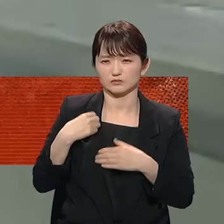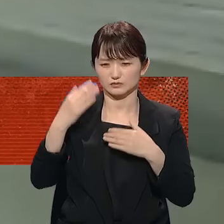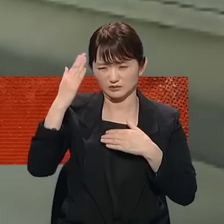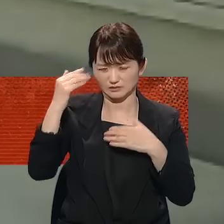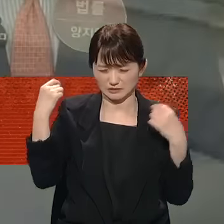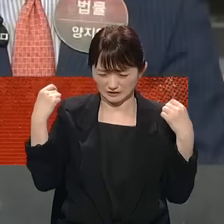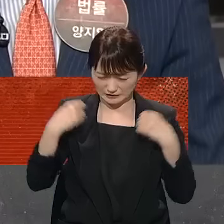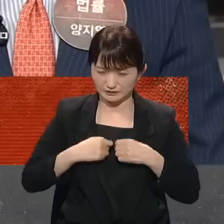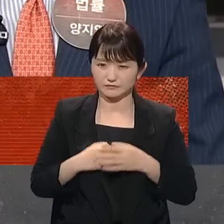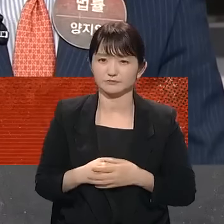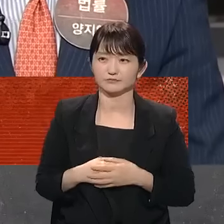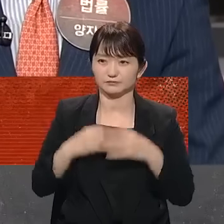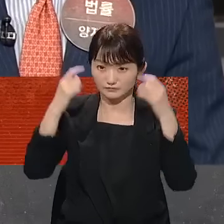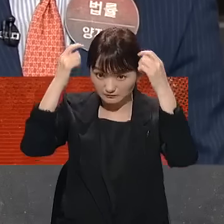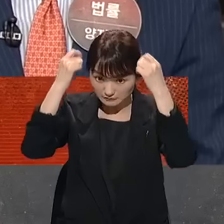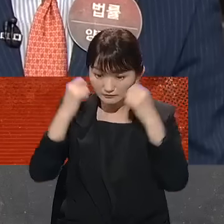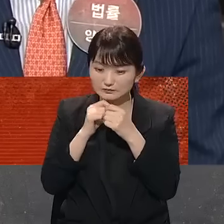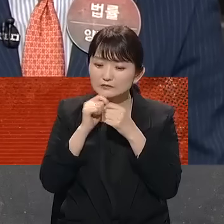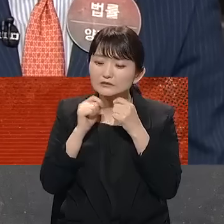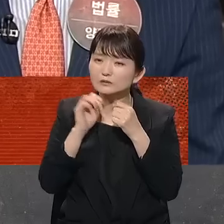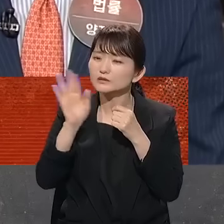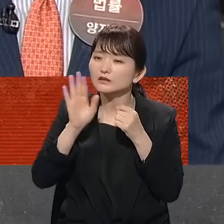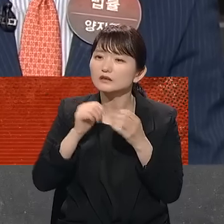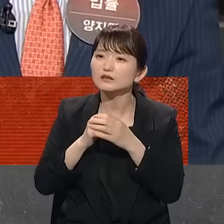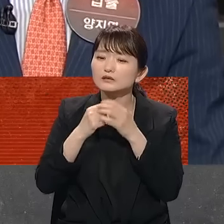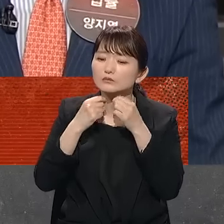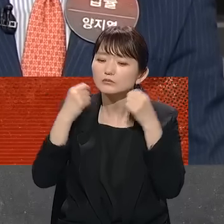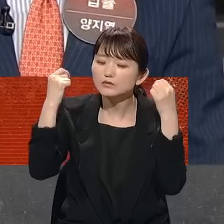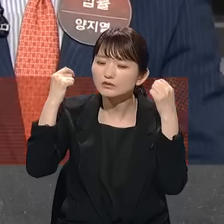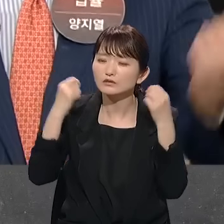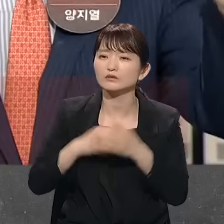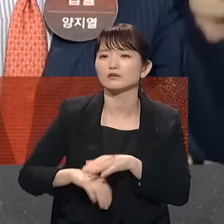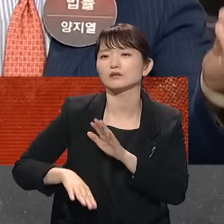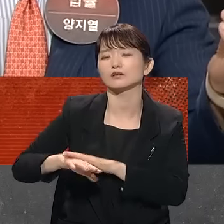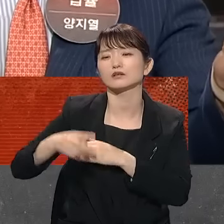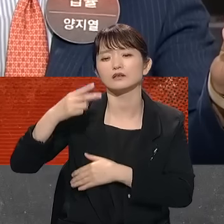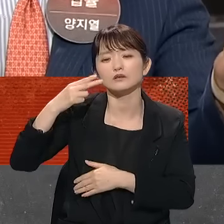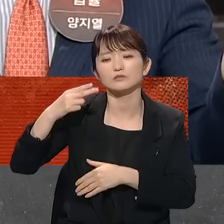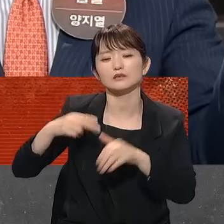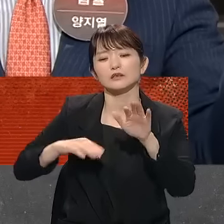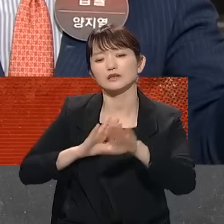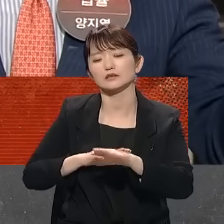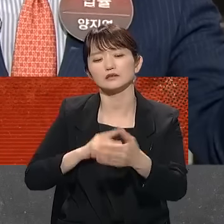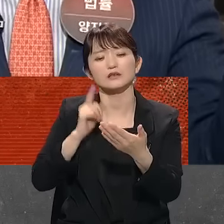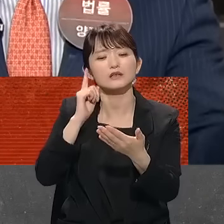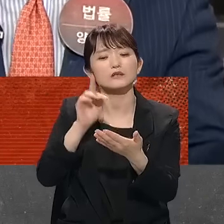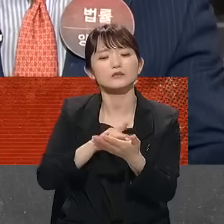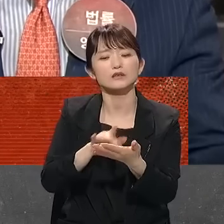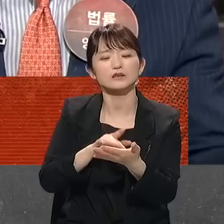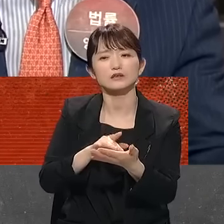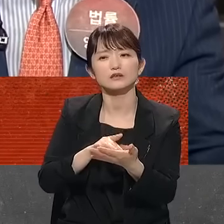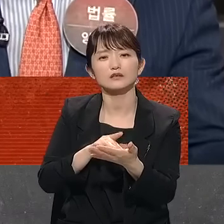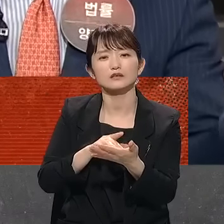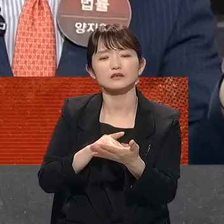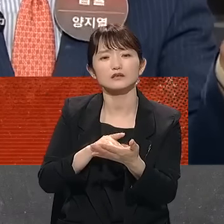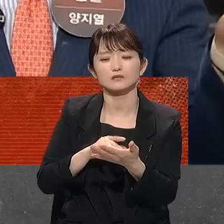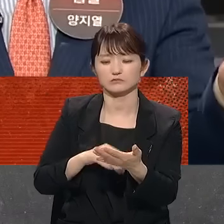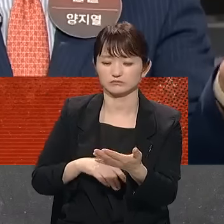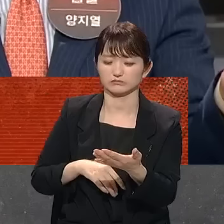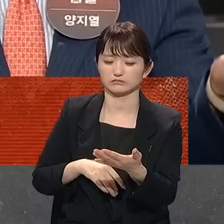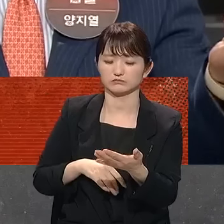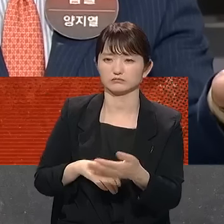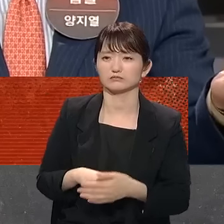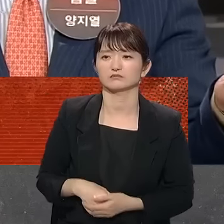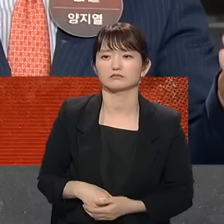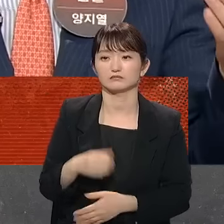안 썼는지 헬멧 끝은 풀려서 바람에 휘날리고 있죠. 한 손에 담배 들었죠. 한 손에 휴대전화 들었죠. 할 수 있는 걸 다 하고 있는 것 같아요. 게다가